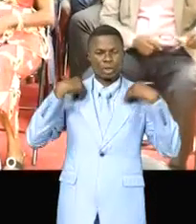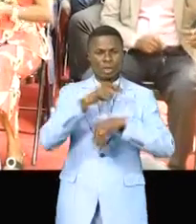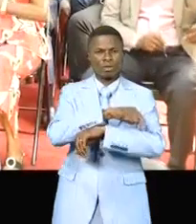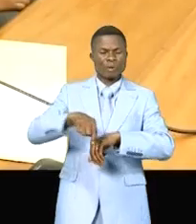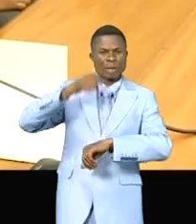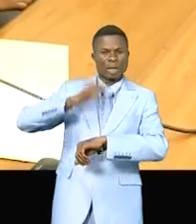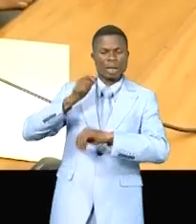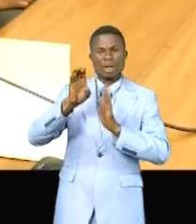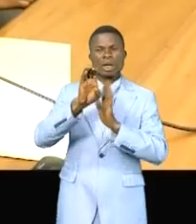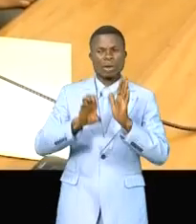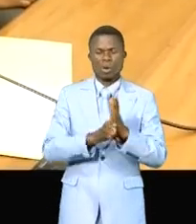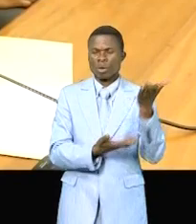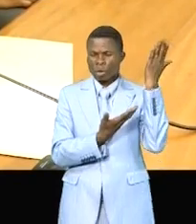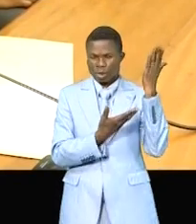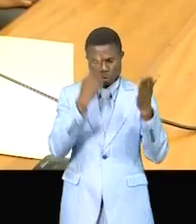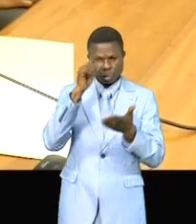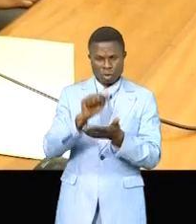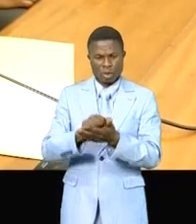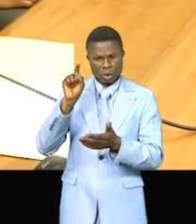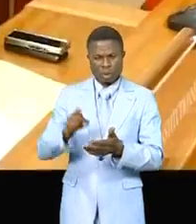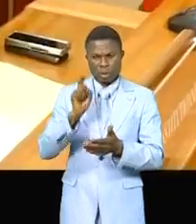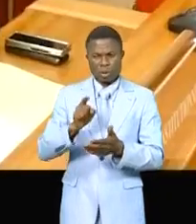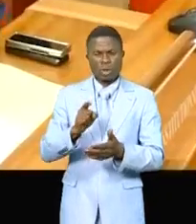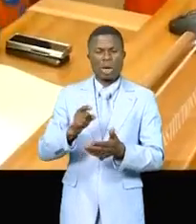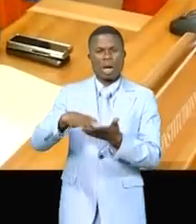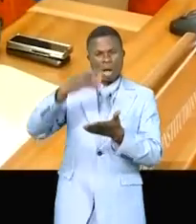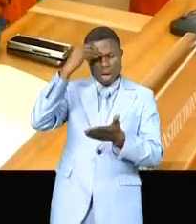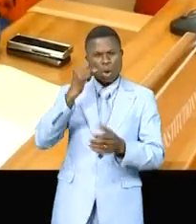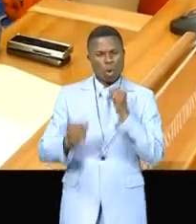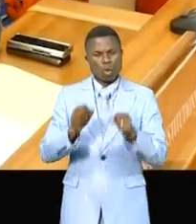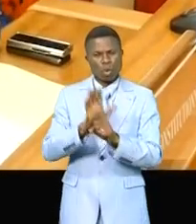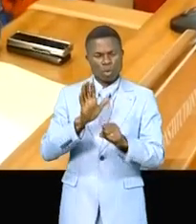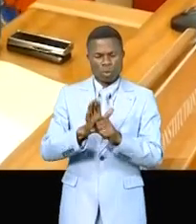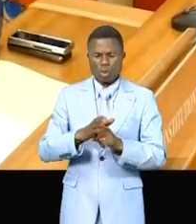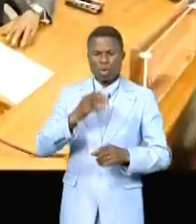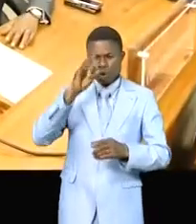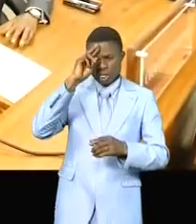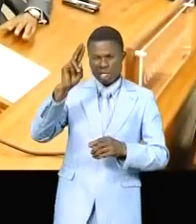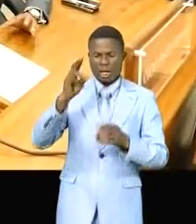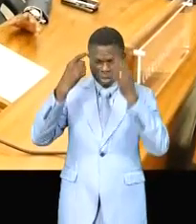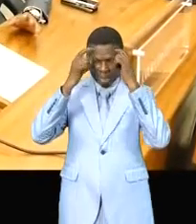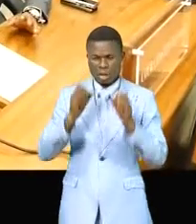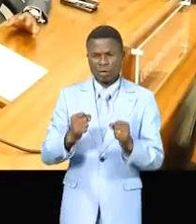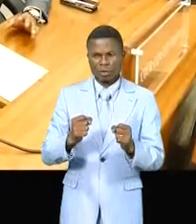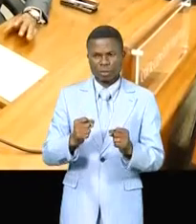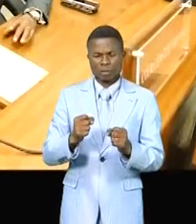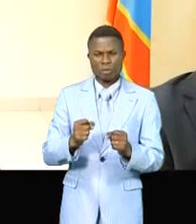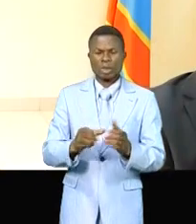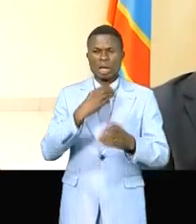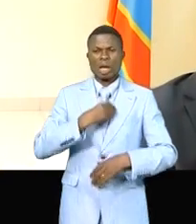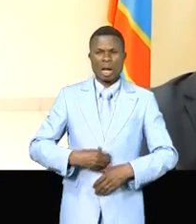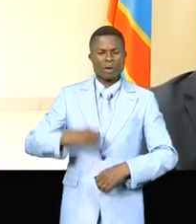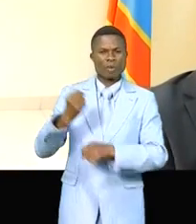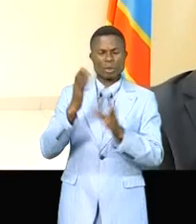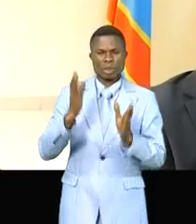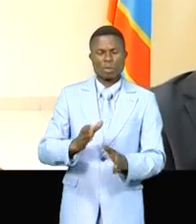constitutionnelle est important. Pour cela, il doit s'armer de beaucoup de courage et d'abnégation. Enfin, il doit être l'avocat du personnel